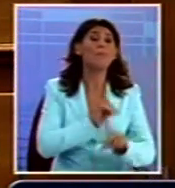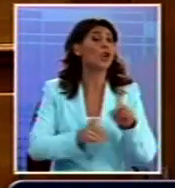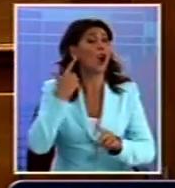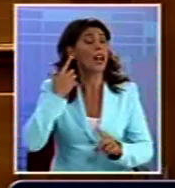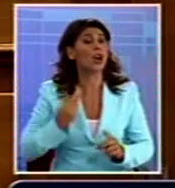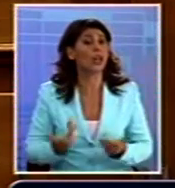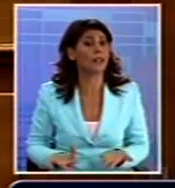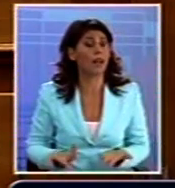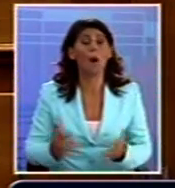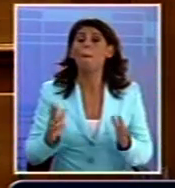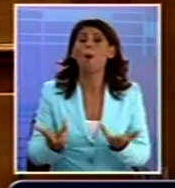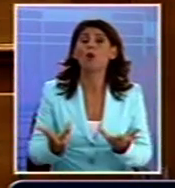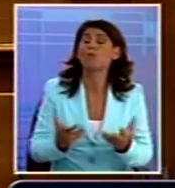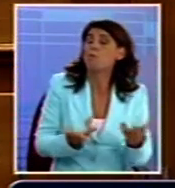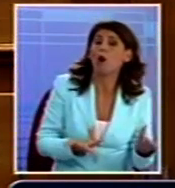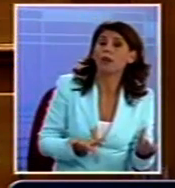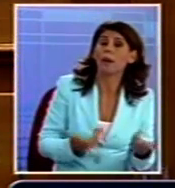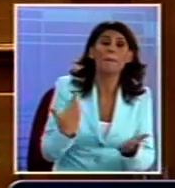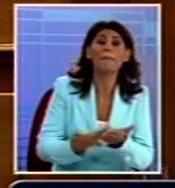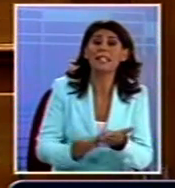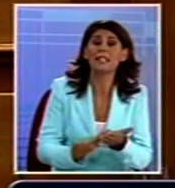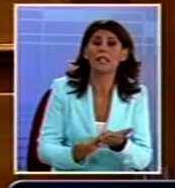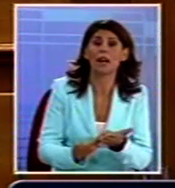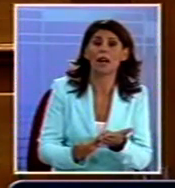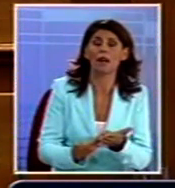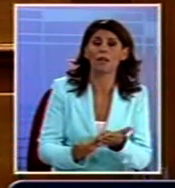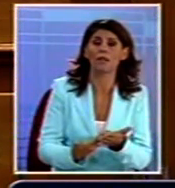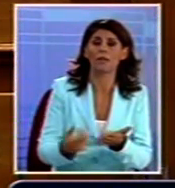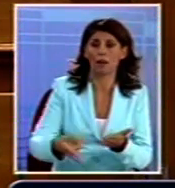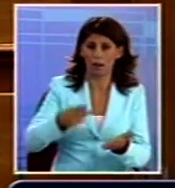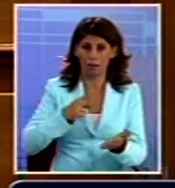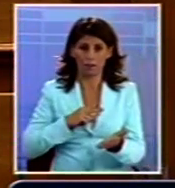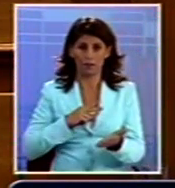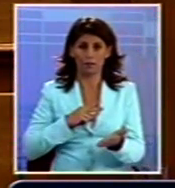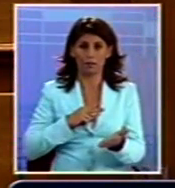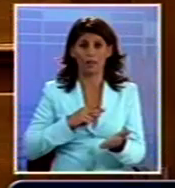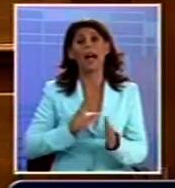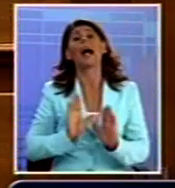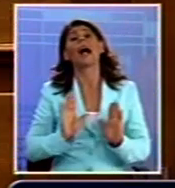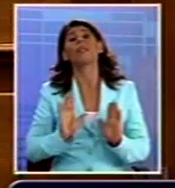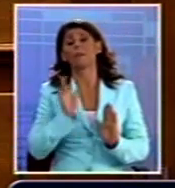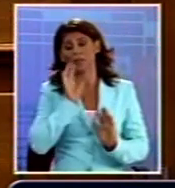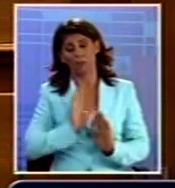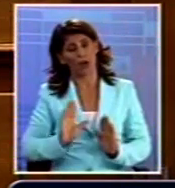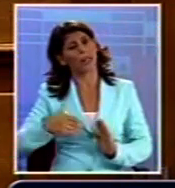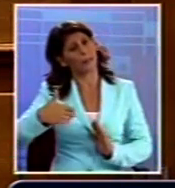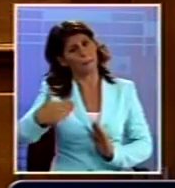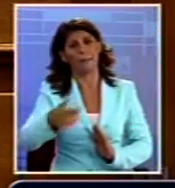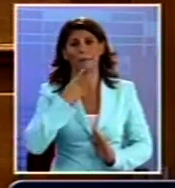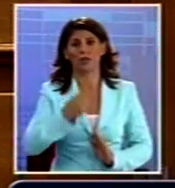εννοείτε, πώς, πότε, με ποια στοιχεία, να μας απαντάτε δεν είμαστε πρόχειροι, θα σας πούμε